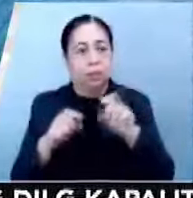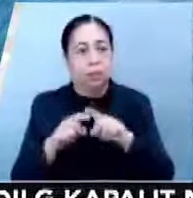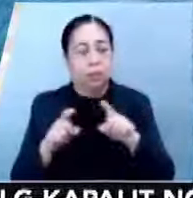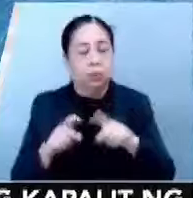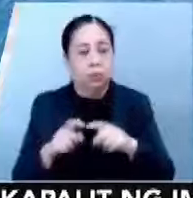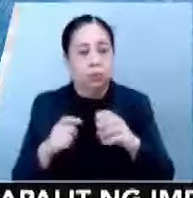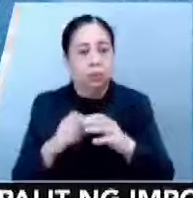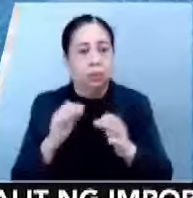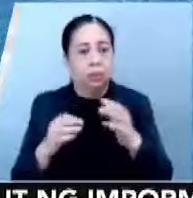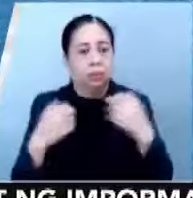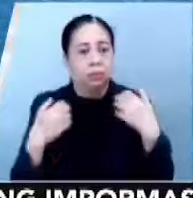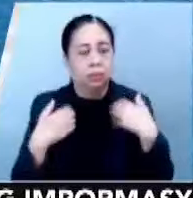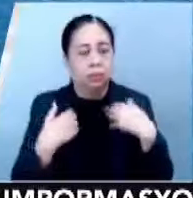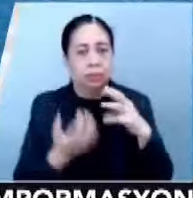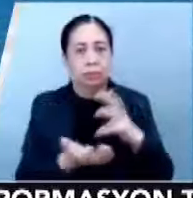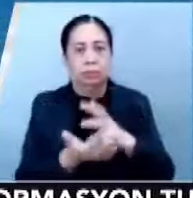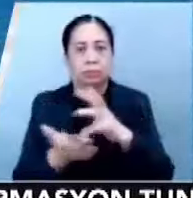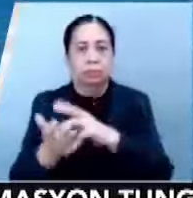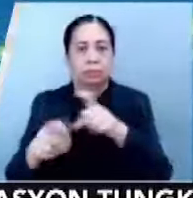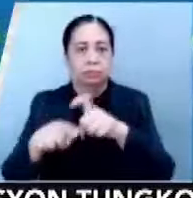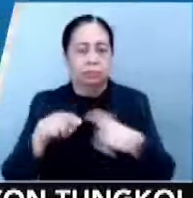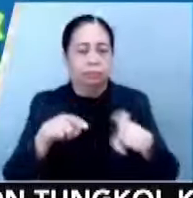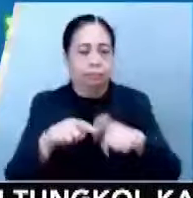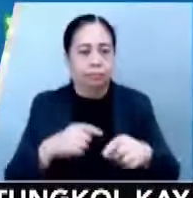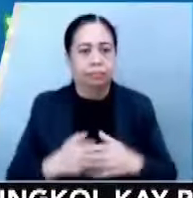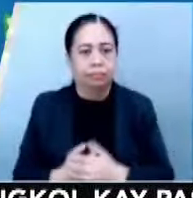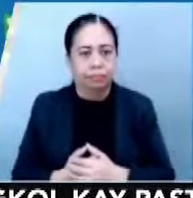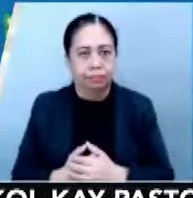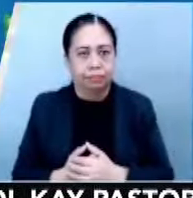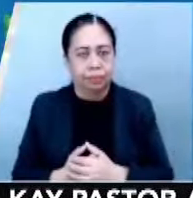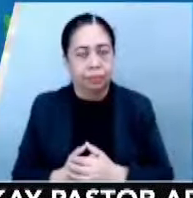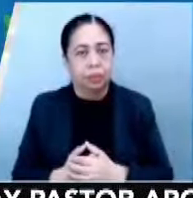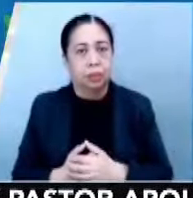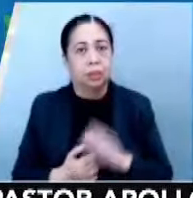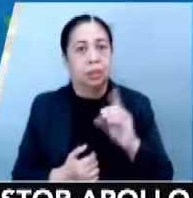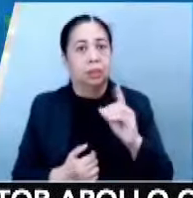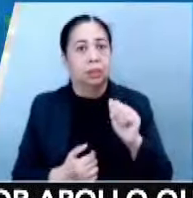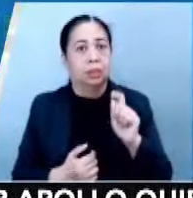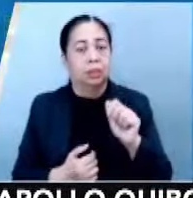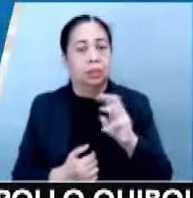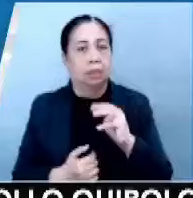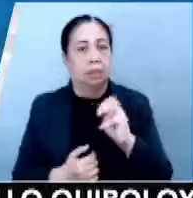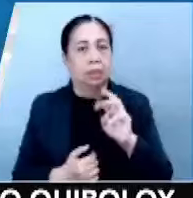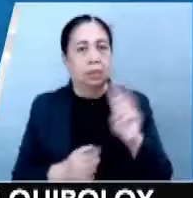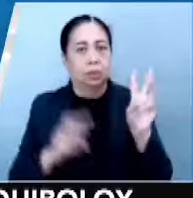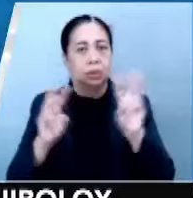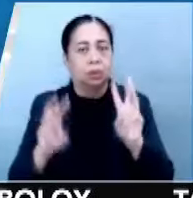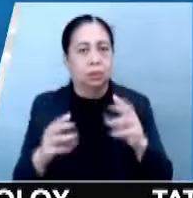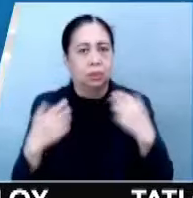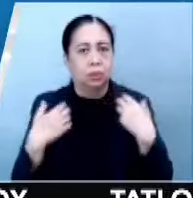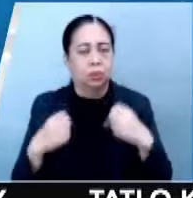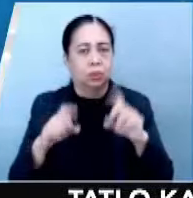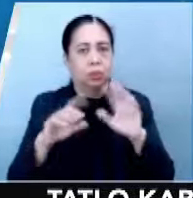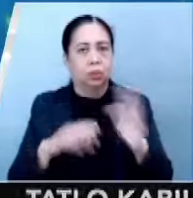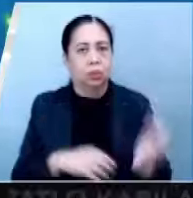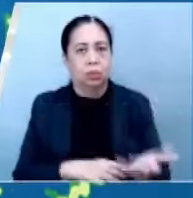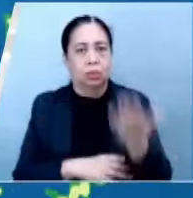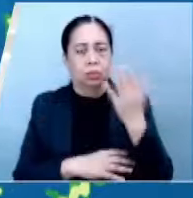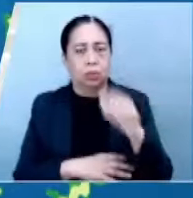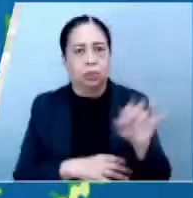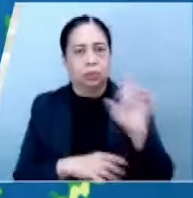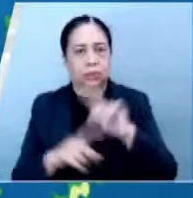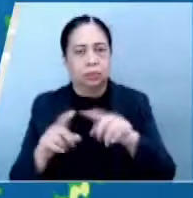kapag may localized thunderstorms. Base sa datos ng Metro Weather, may malalakas na ulan na sa umaga sa ilang bahagi ng